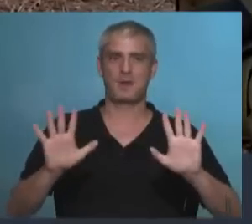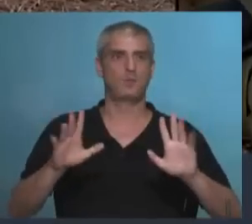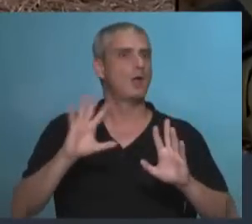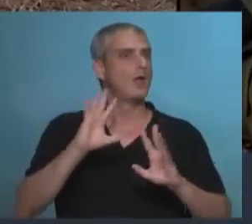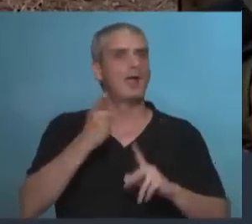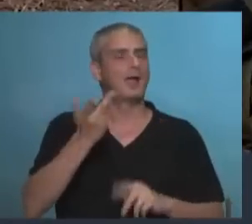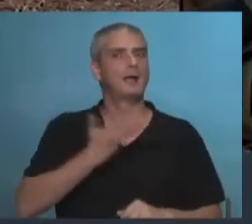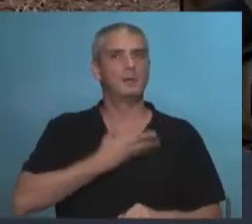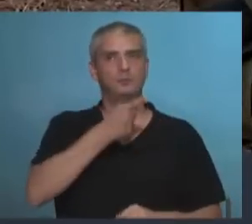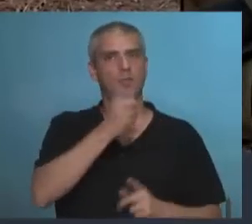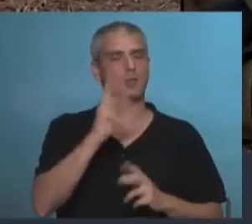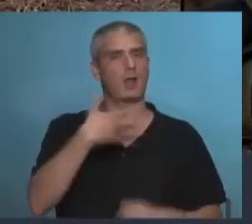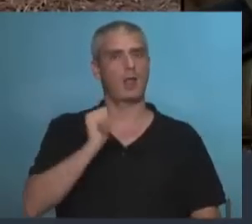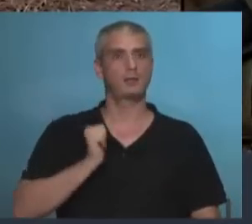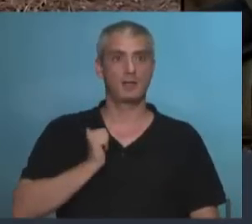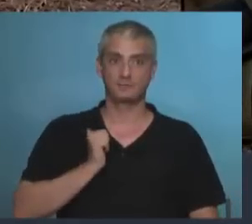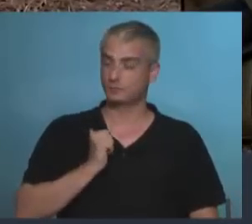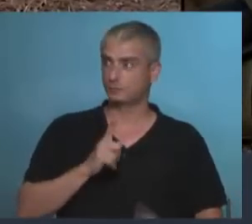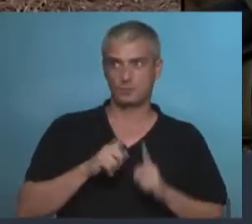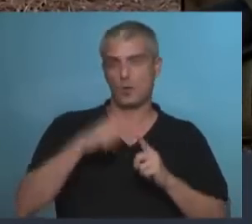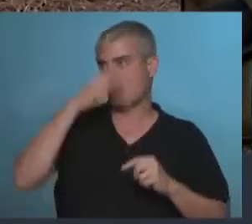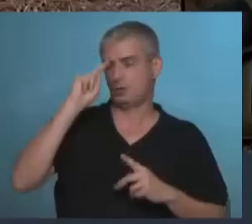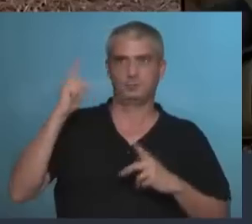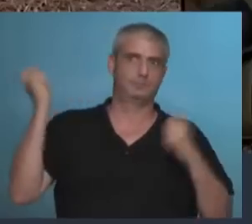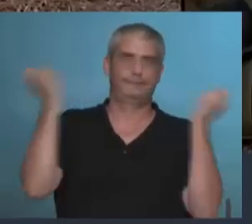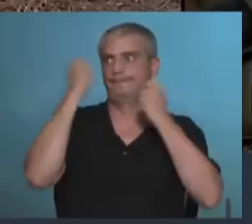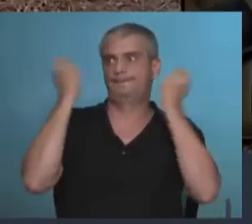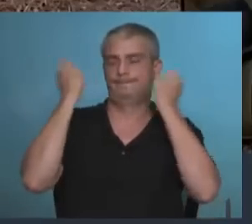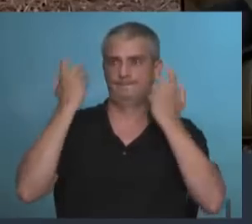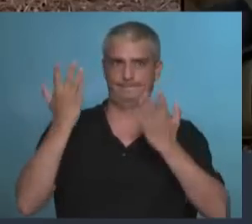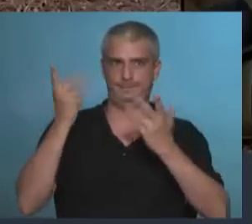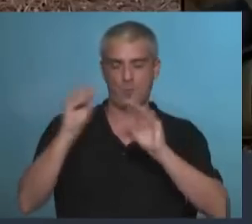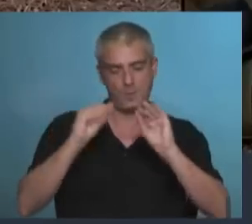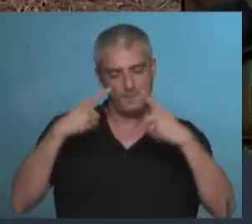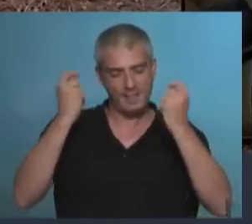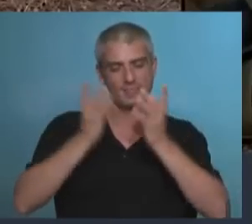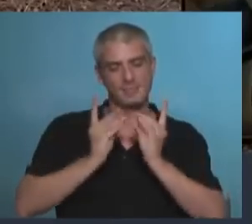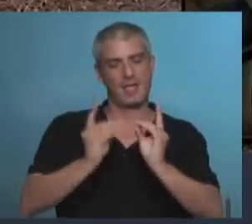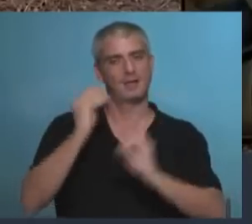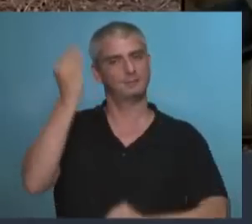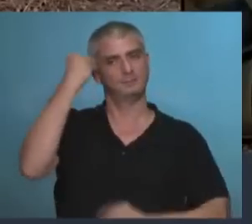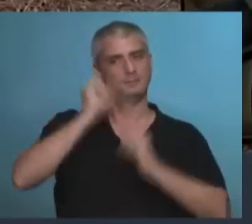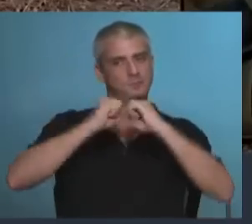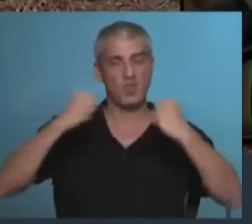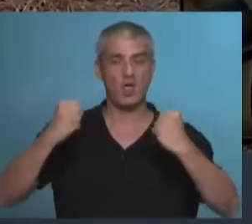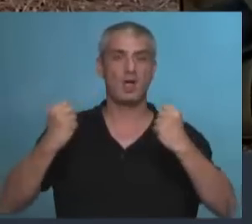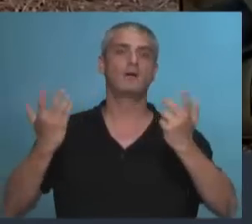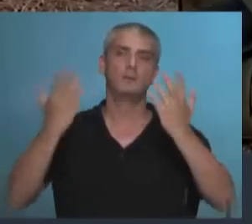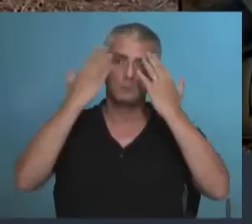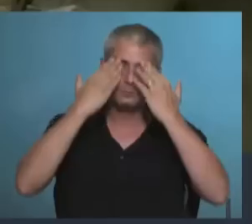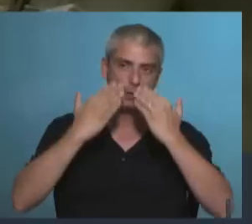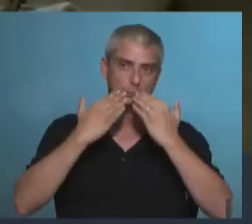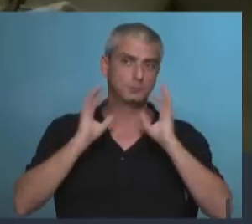שהתגייסת? זה כפה להורה שמחנך אותך לדרך מסוימת, אבל ברוך השם, כרגע